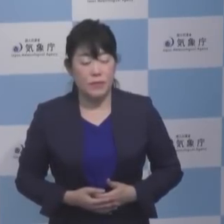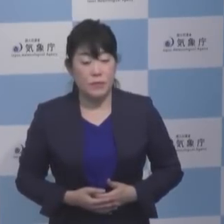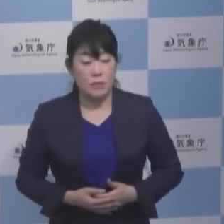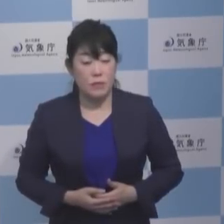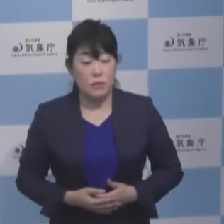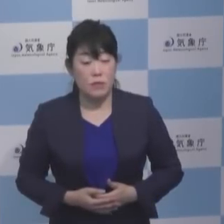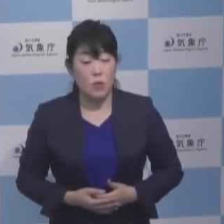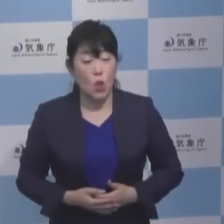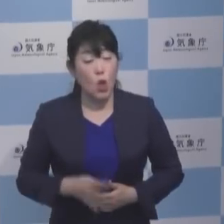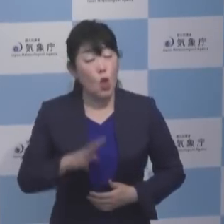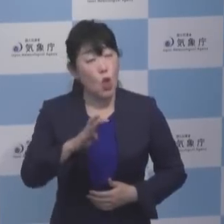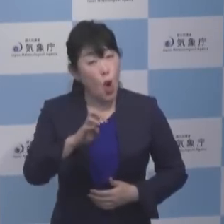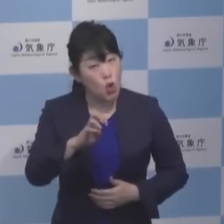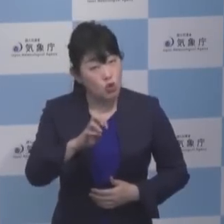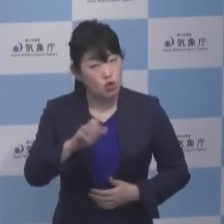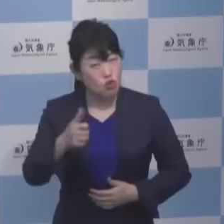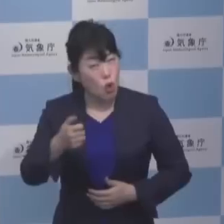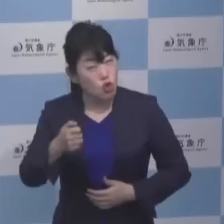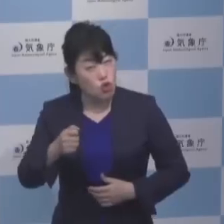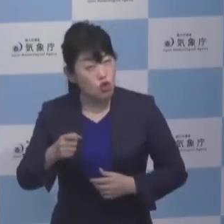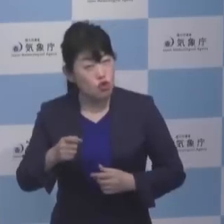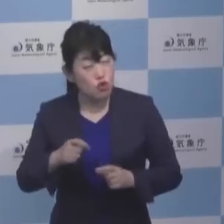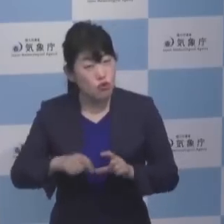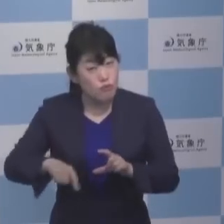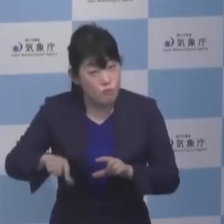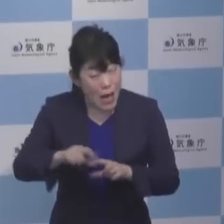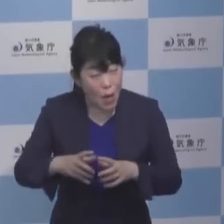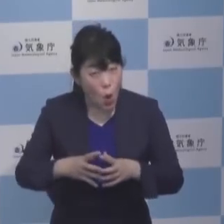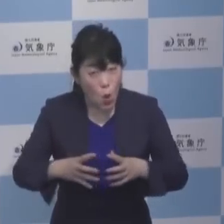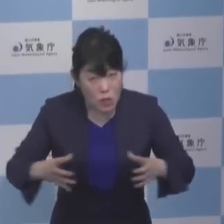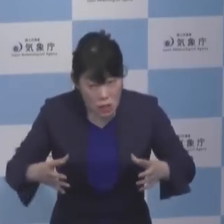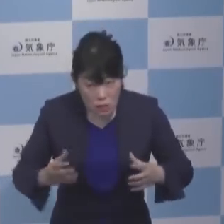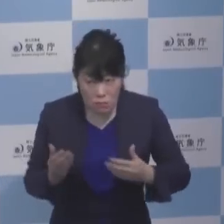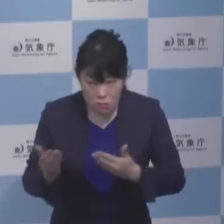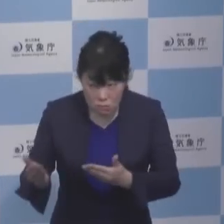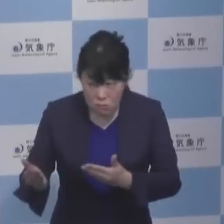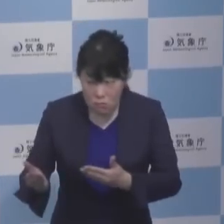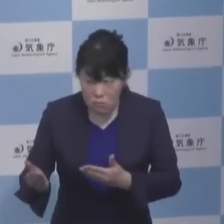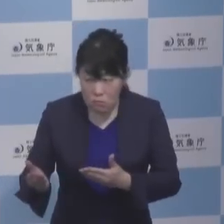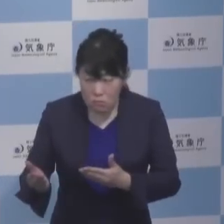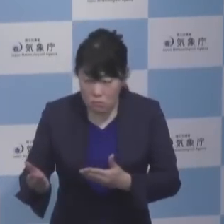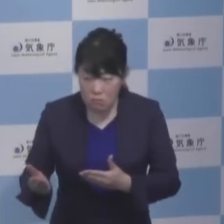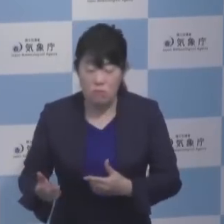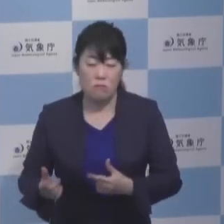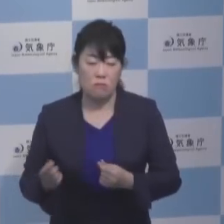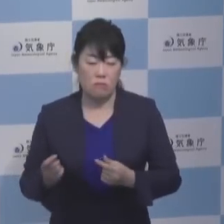40から50倍大きいという形。はい、